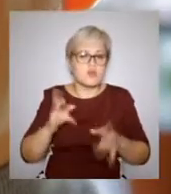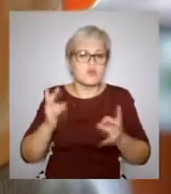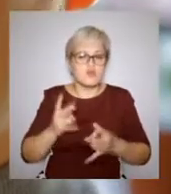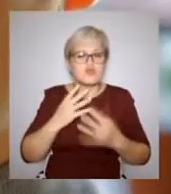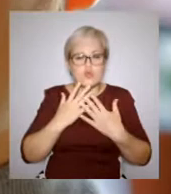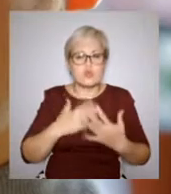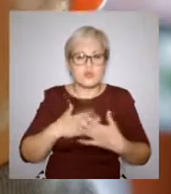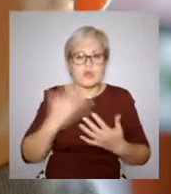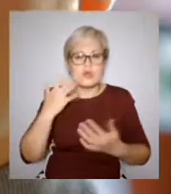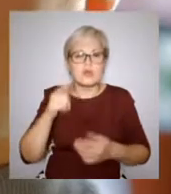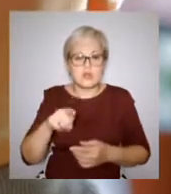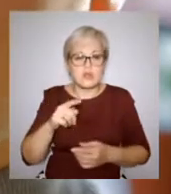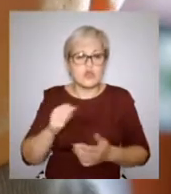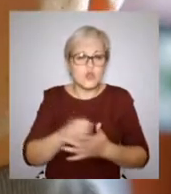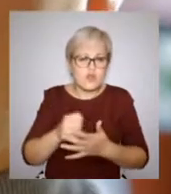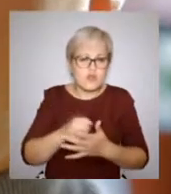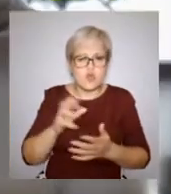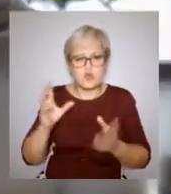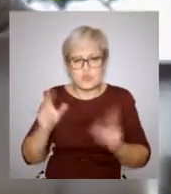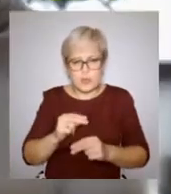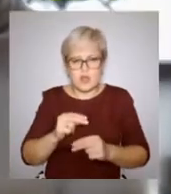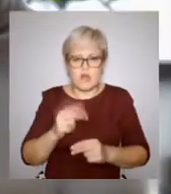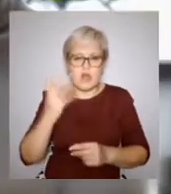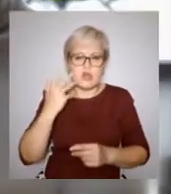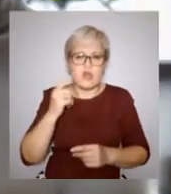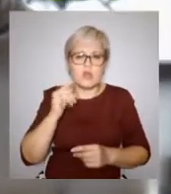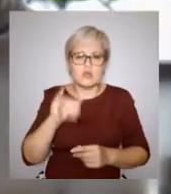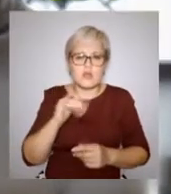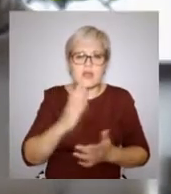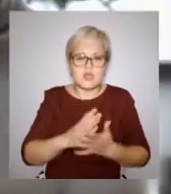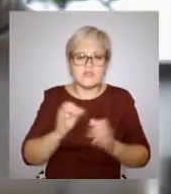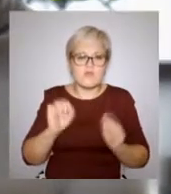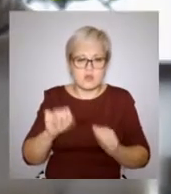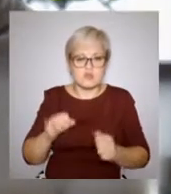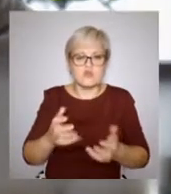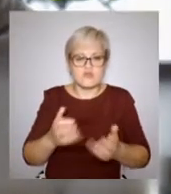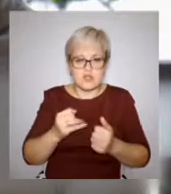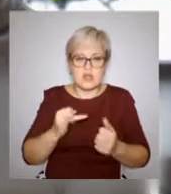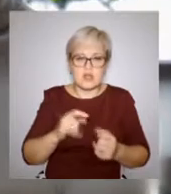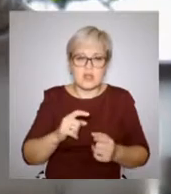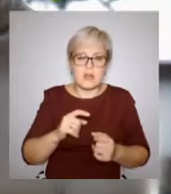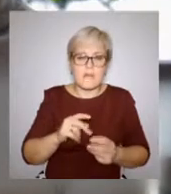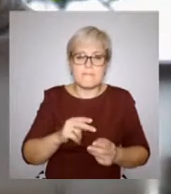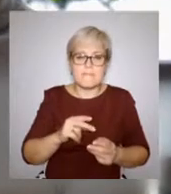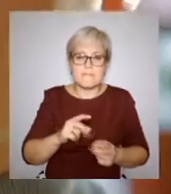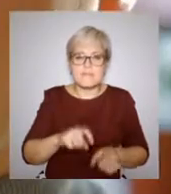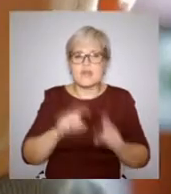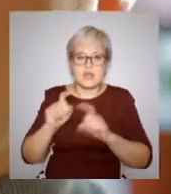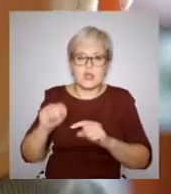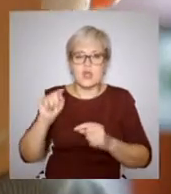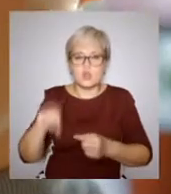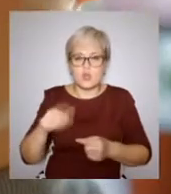в том месте где ты живешь это место нужно любить когда ты добиваешься успеха латунь когда у тебя есть возможность